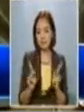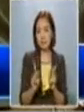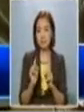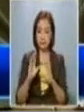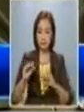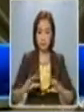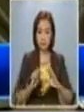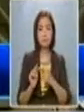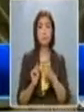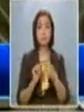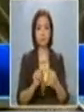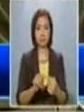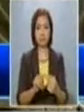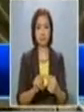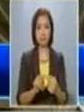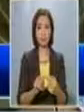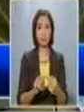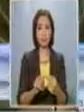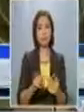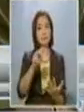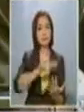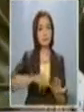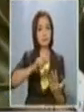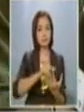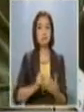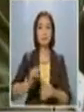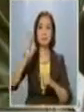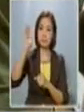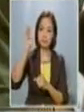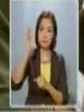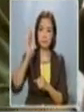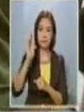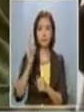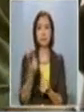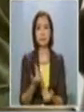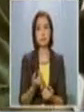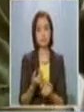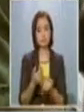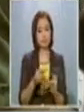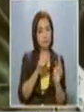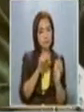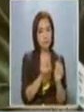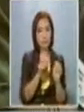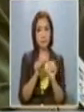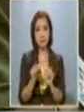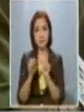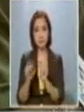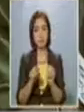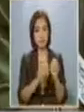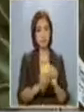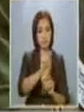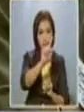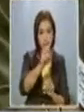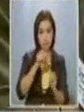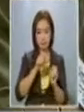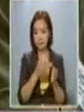ต่อเนื่องเพื่อเป็นการพิจารณาอภิปรายลงรายมาตราตั้งแต่มาตรา 1ไป